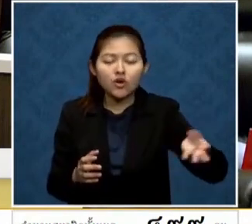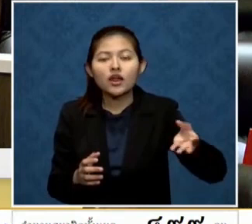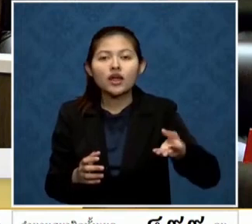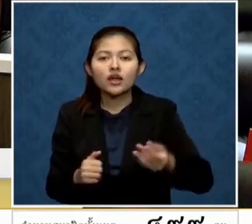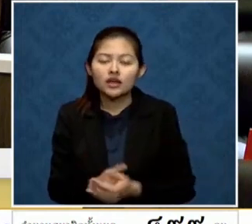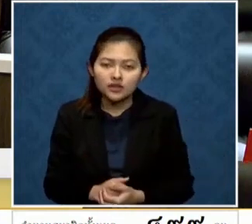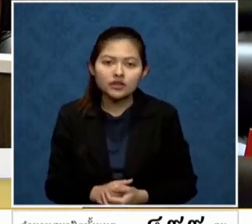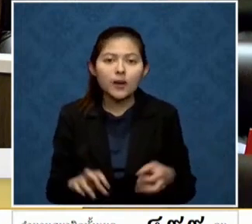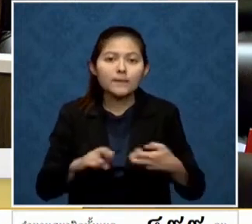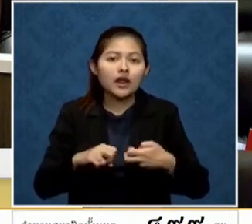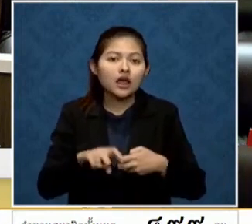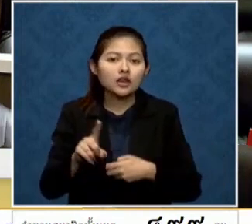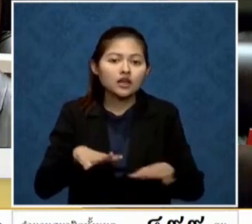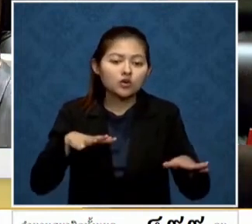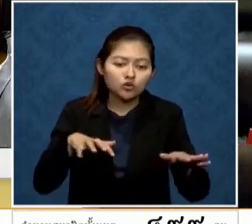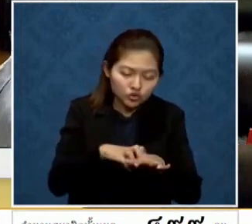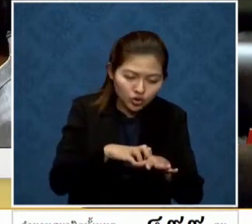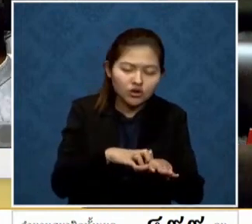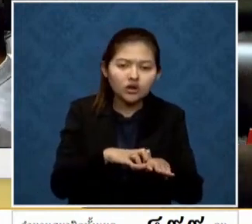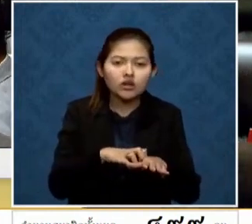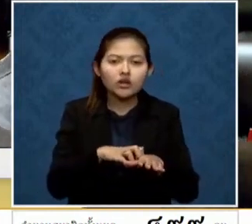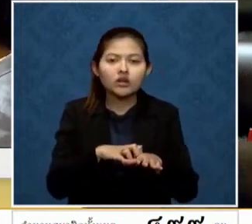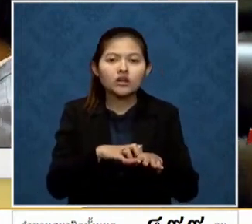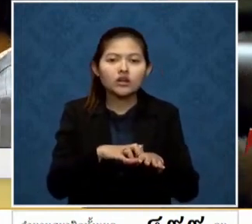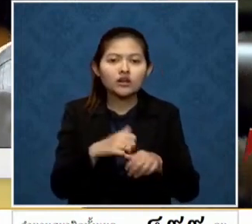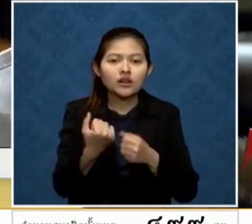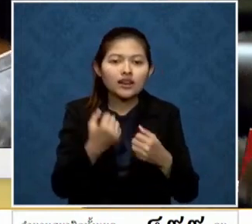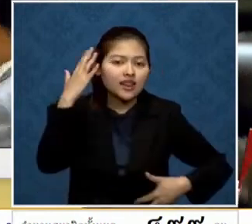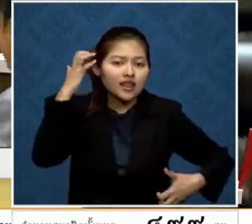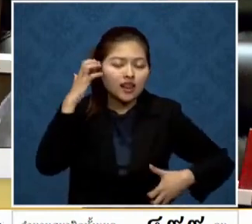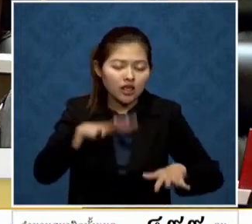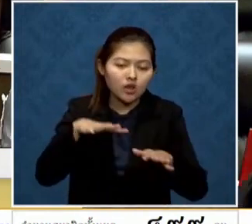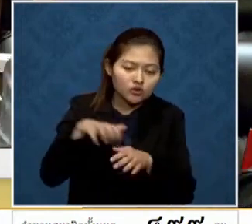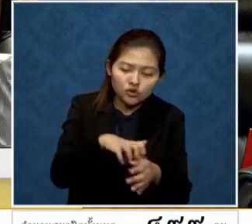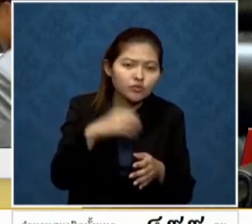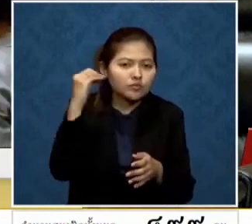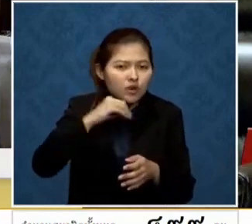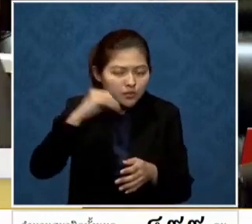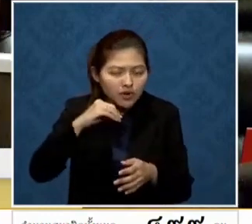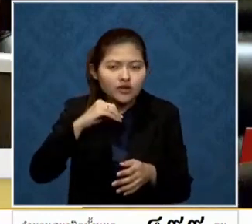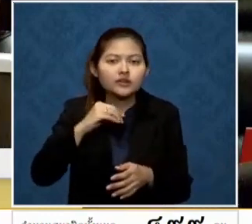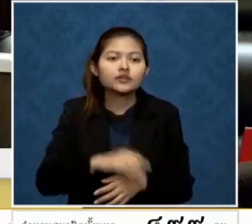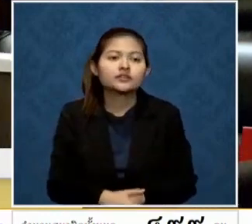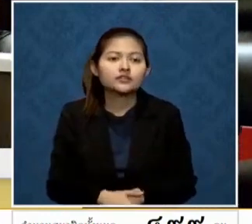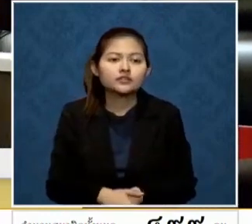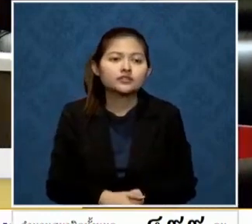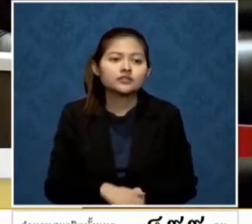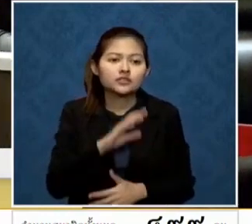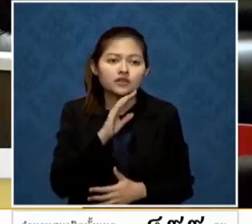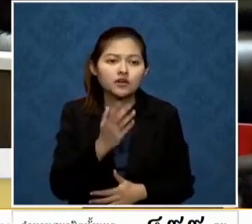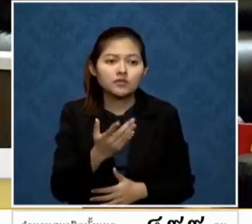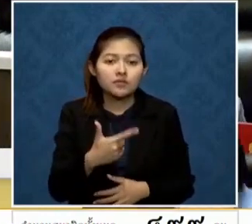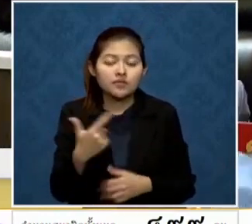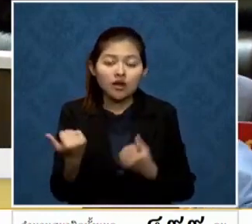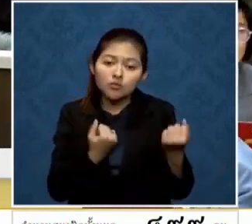ปัญหาก็คือเกิดอุบัติเหตุมีรถชนลิงถูกรถชนบ่อยครั้งมากเลยนะครับถ้าท่านขับรถไปตรง